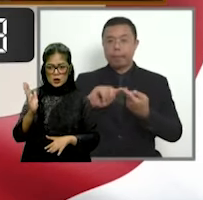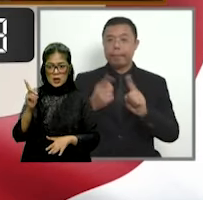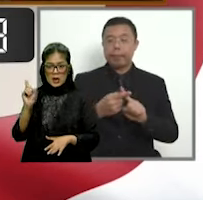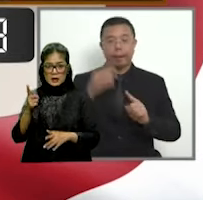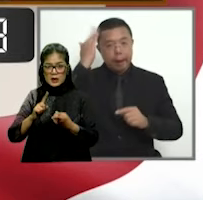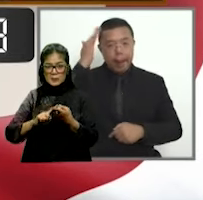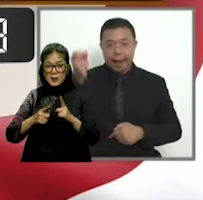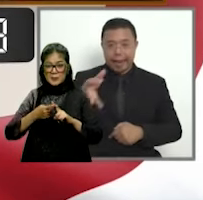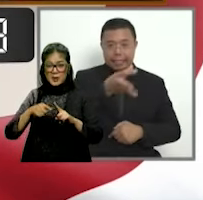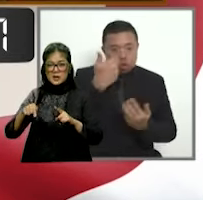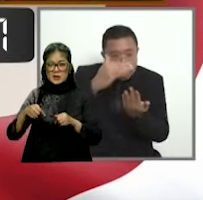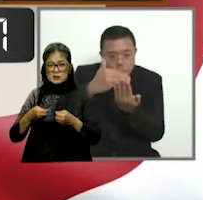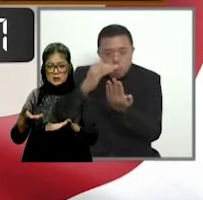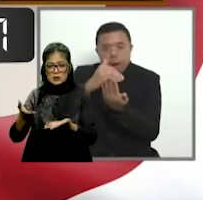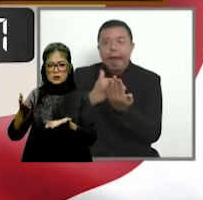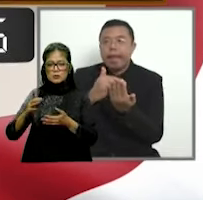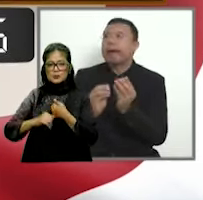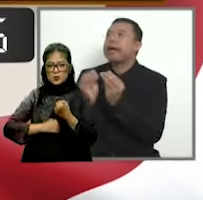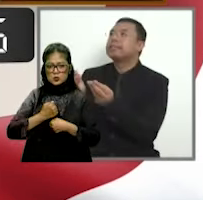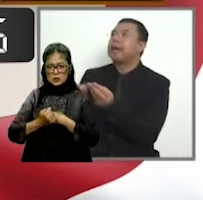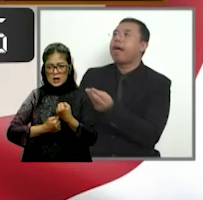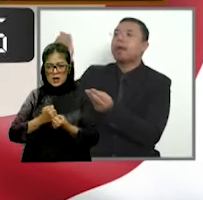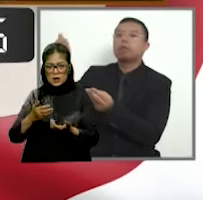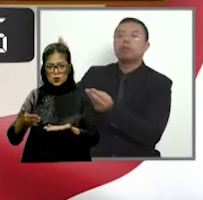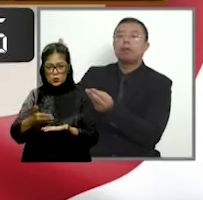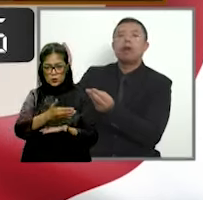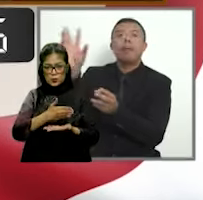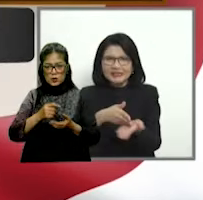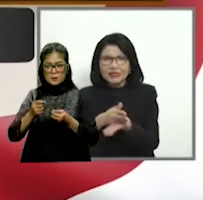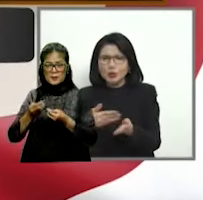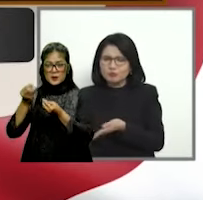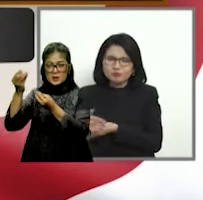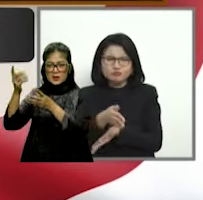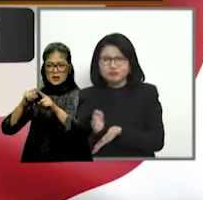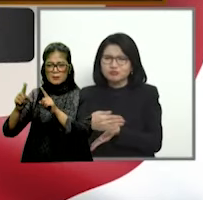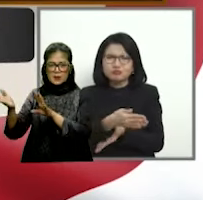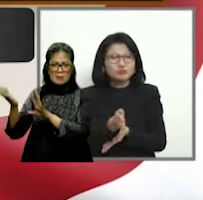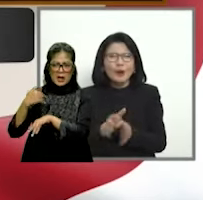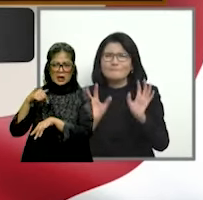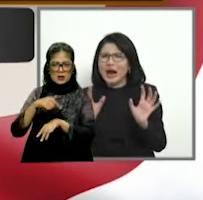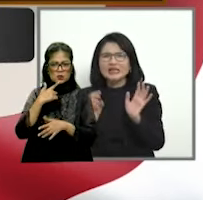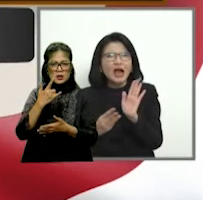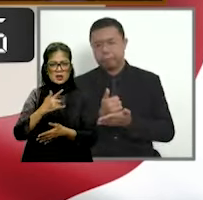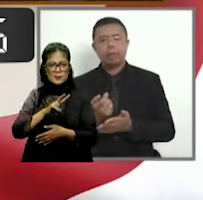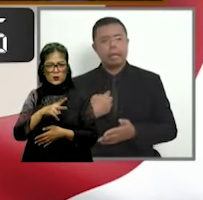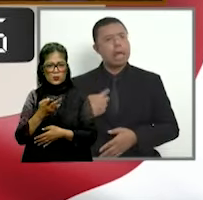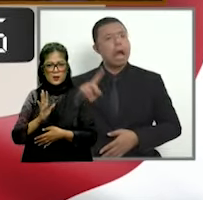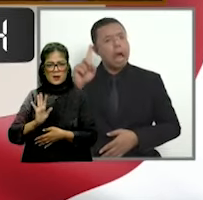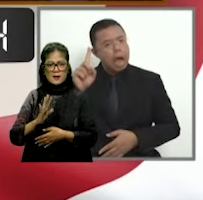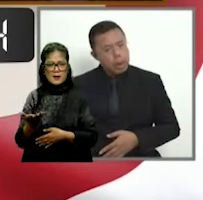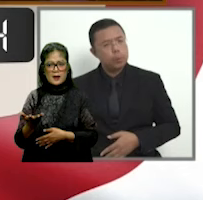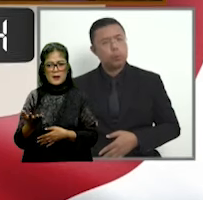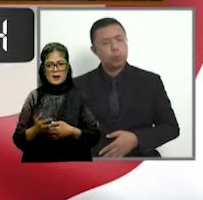Kades sudah bersusah payah diberikan ke atas balik lagi pada data yang sama sel itu sempat terjadi saling